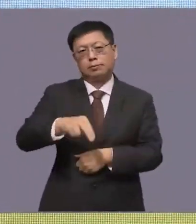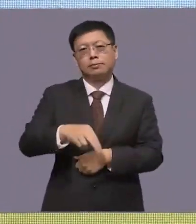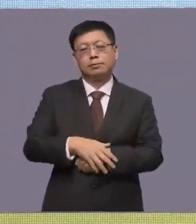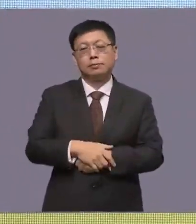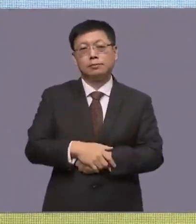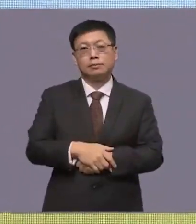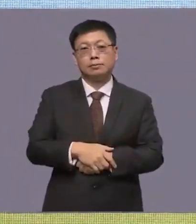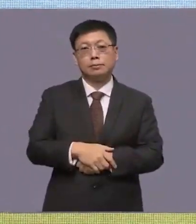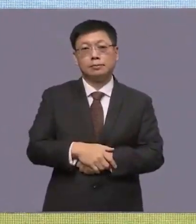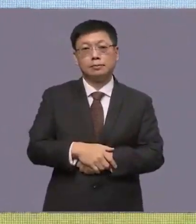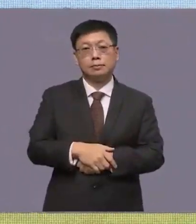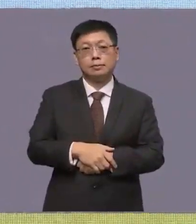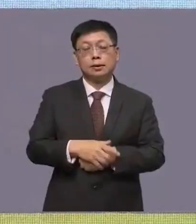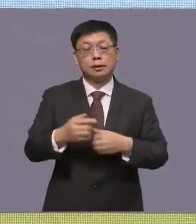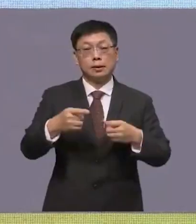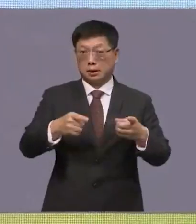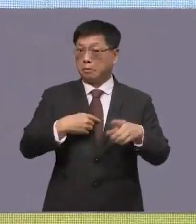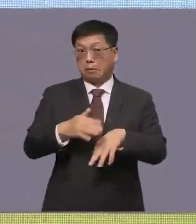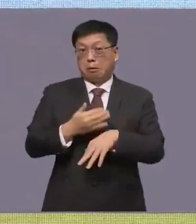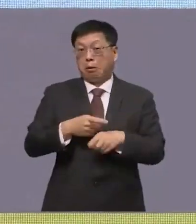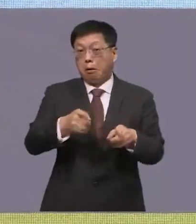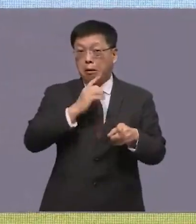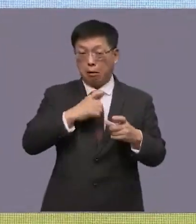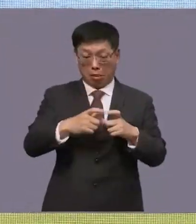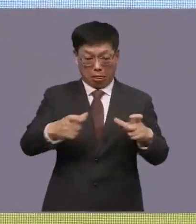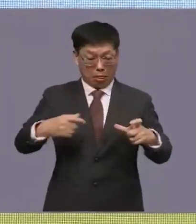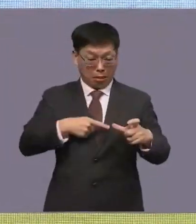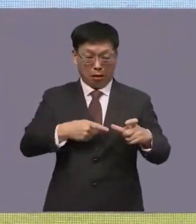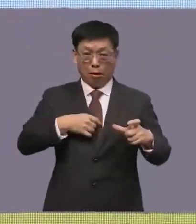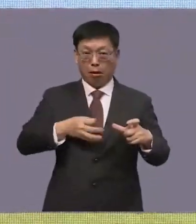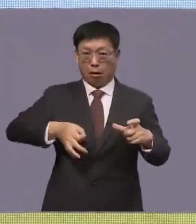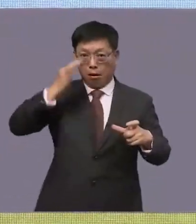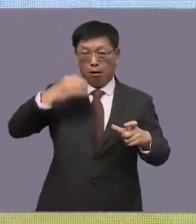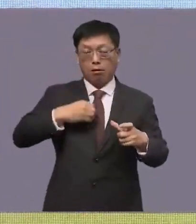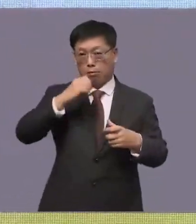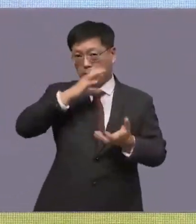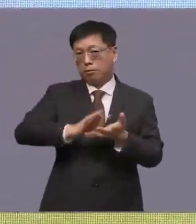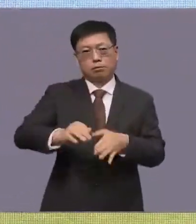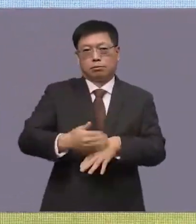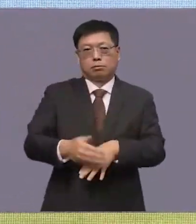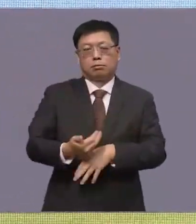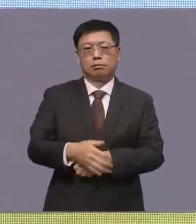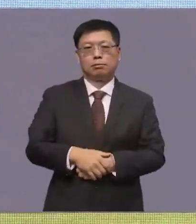也就是这个你不会因为面额的问题不好使用。